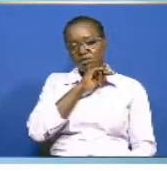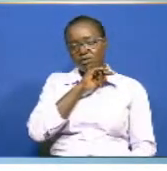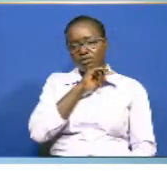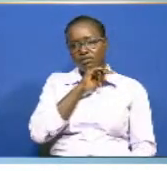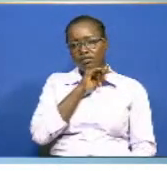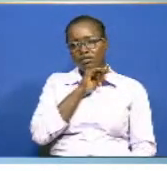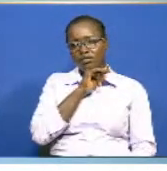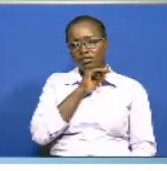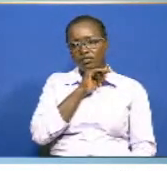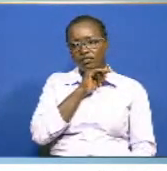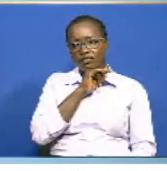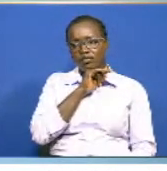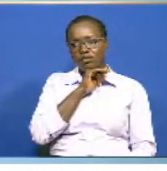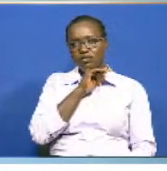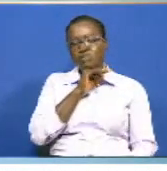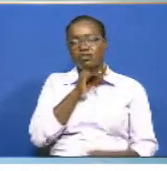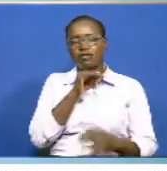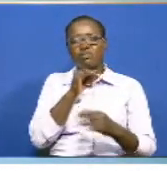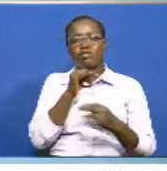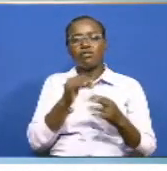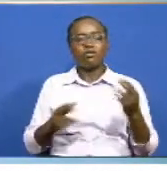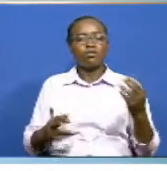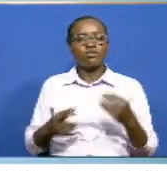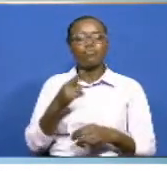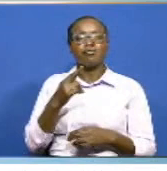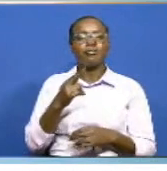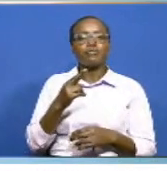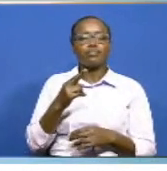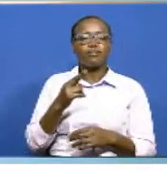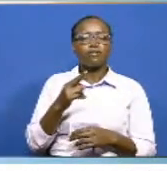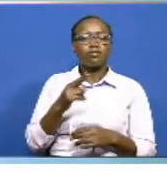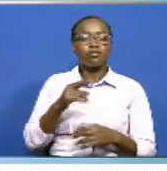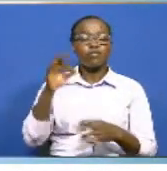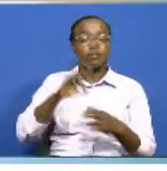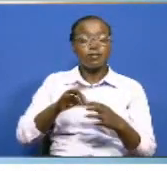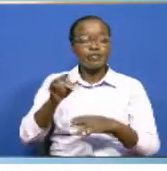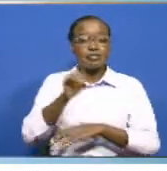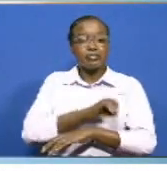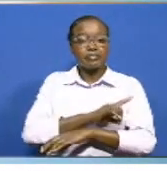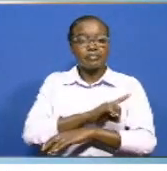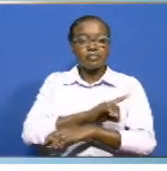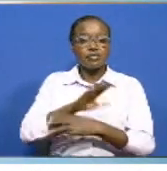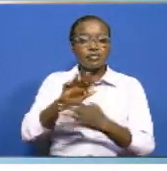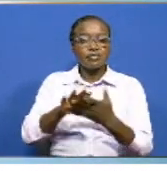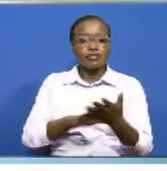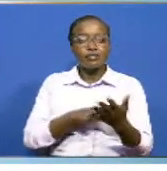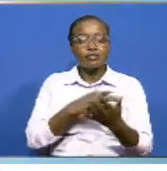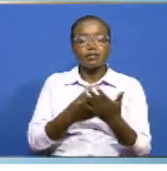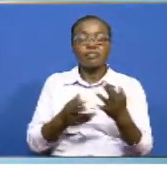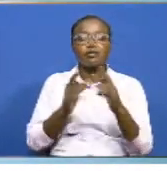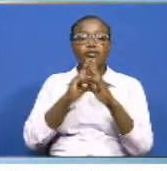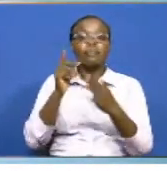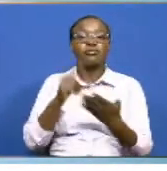waliweza kufunga utumizi wa mitandao katika siku ya kupiga kura. No. Na uliona matokeo ni